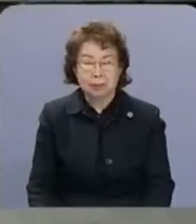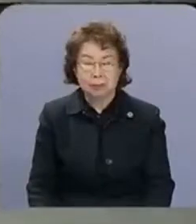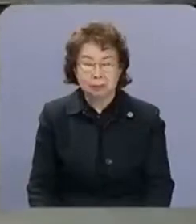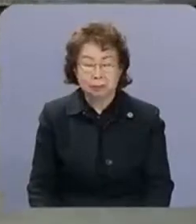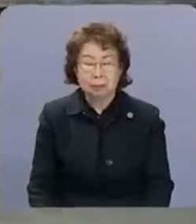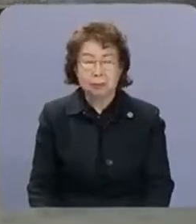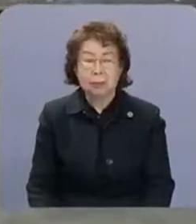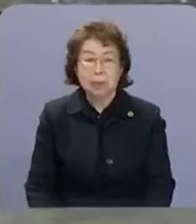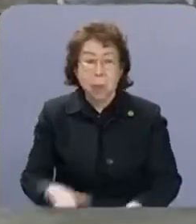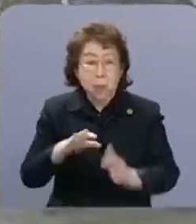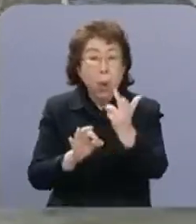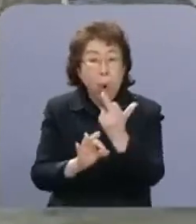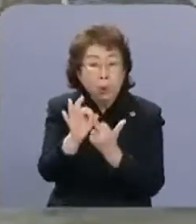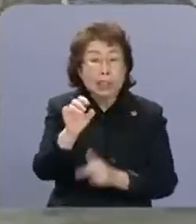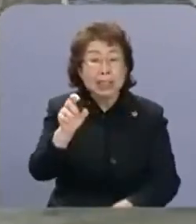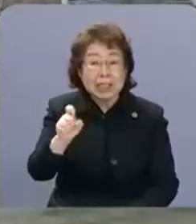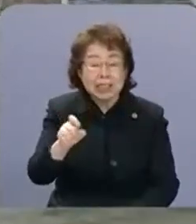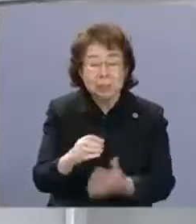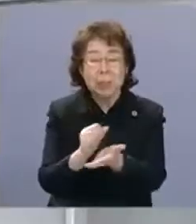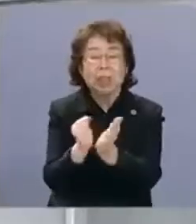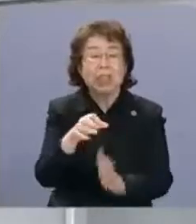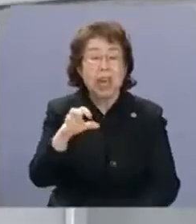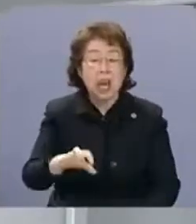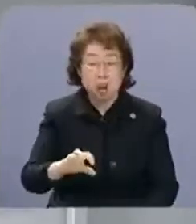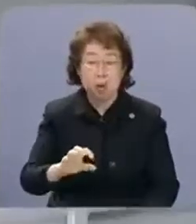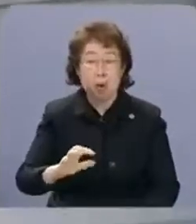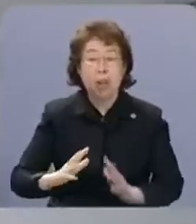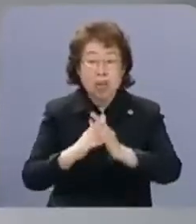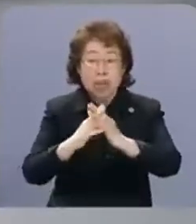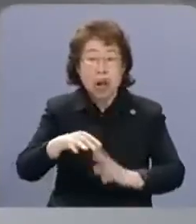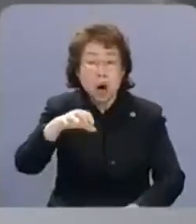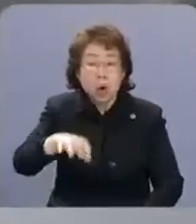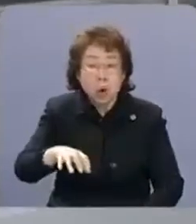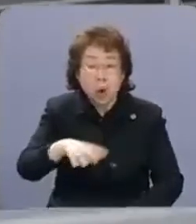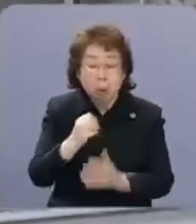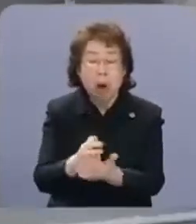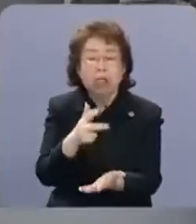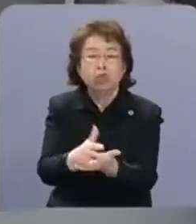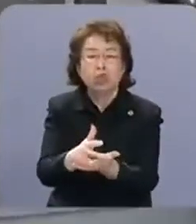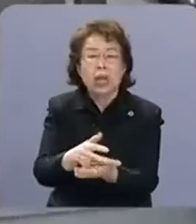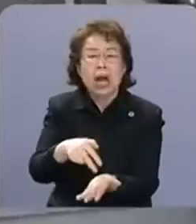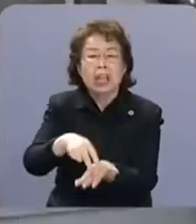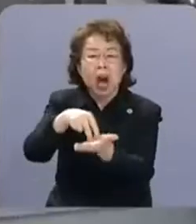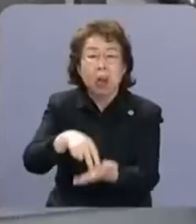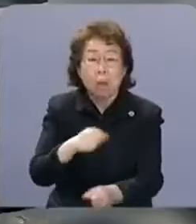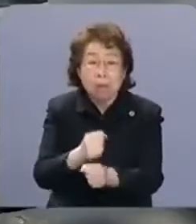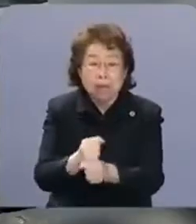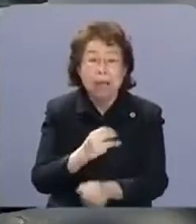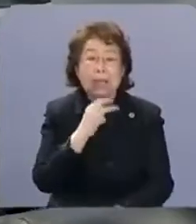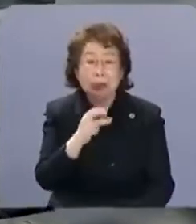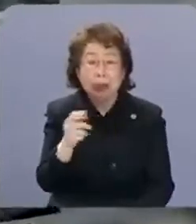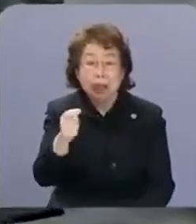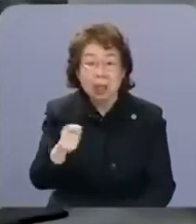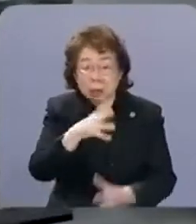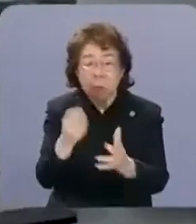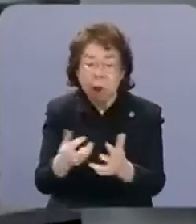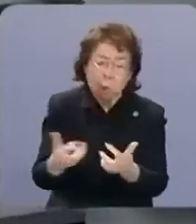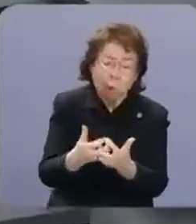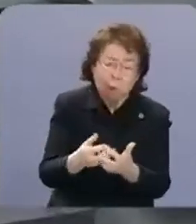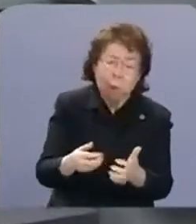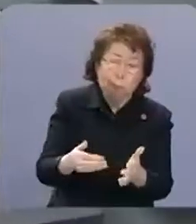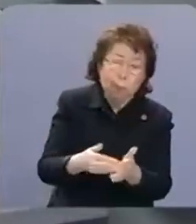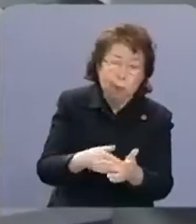한편 오늘 오전 10시쯤 연제구 에 한 신축건물 공사 현장에서도 스쳐 타워를 설치하던 40대 노동자가 이 프 트 에 끼어 숨져